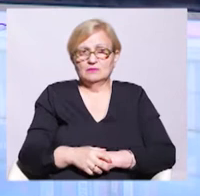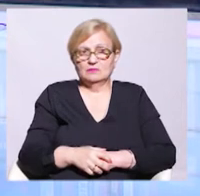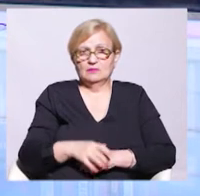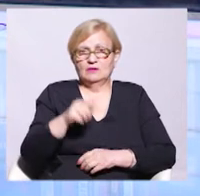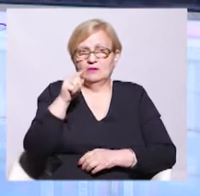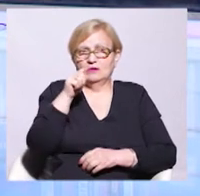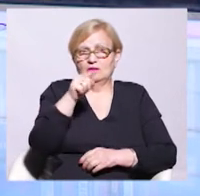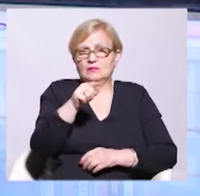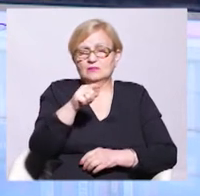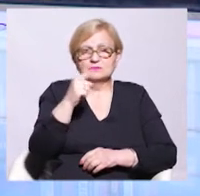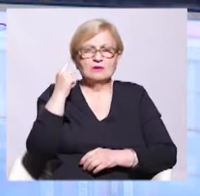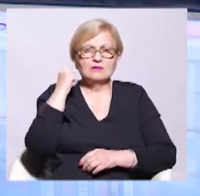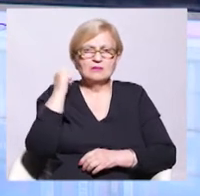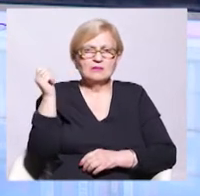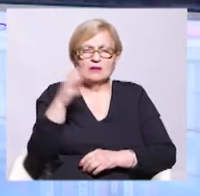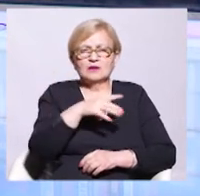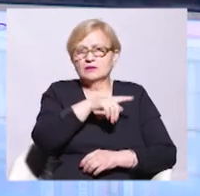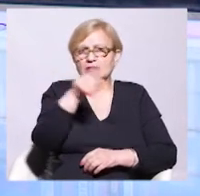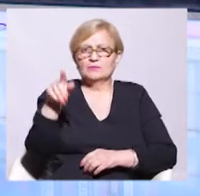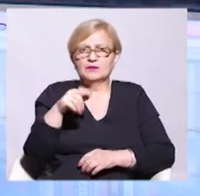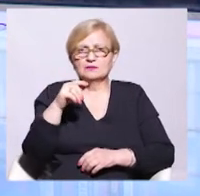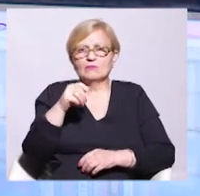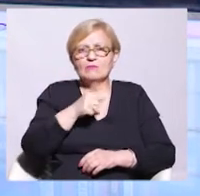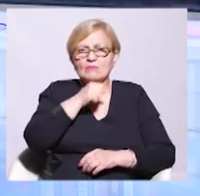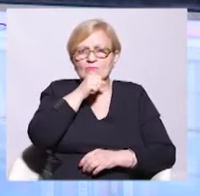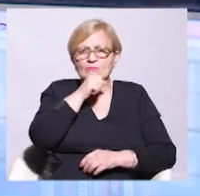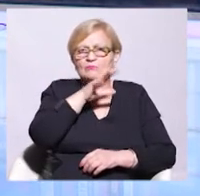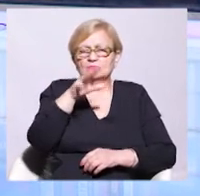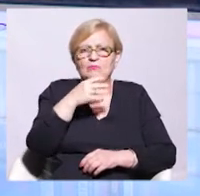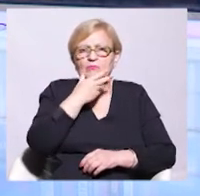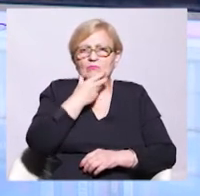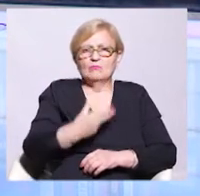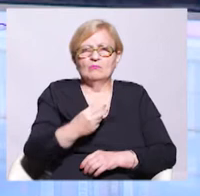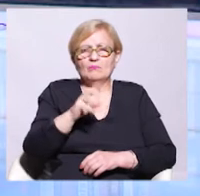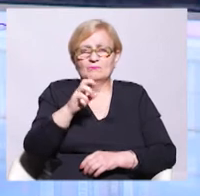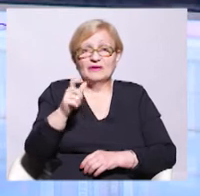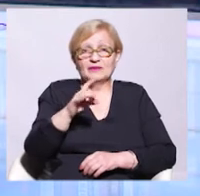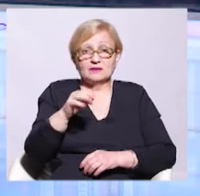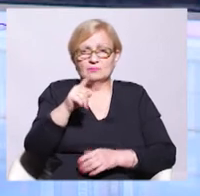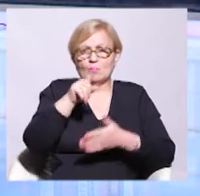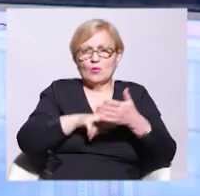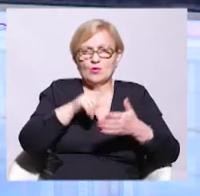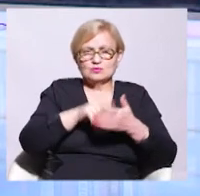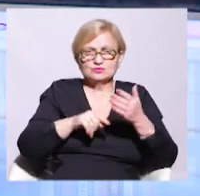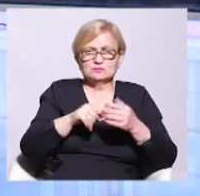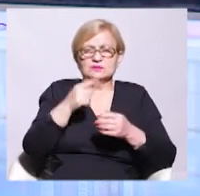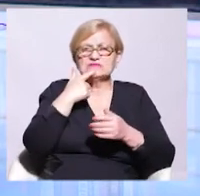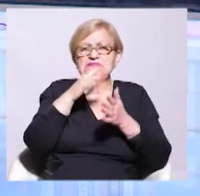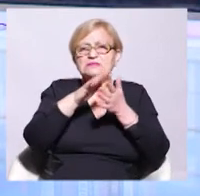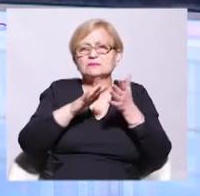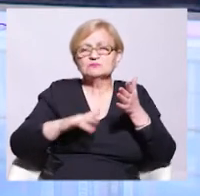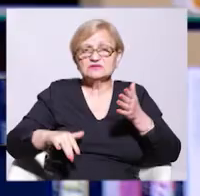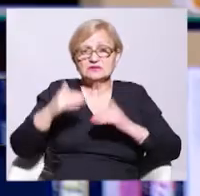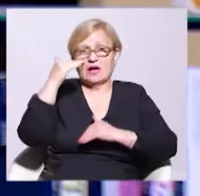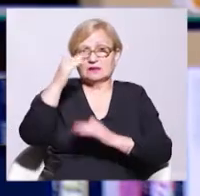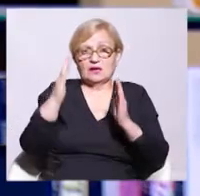Სწორედ მისგან შეიტყობენ ათონელი ბერები მორწმუნე ქრივისა და ღვთისმშობლის სისხლმდინარე ხატის